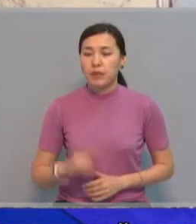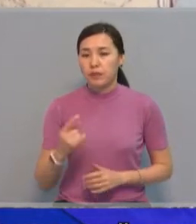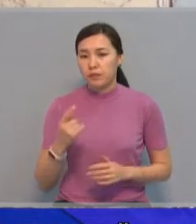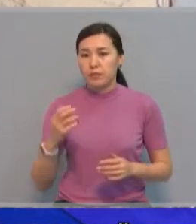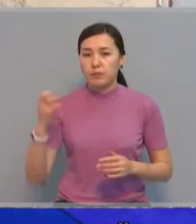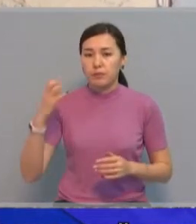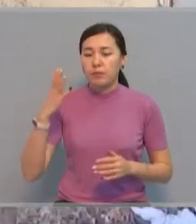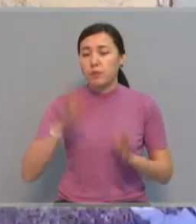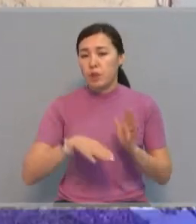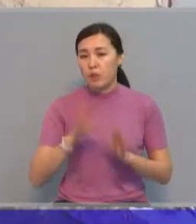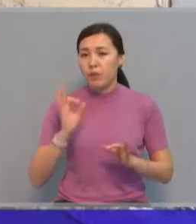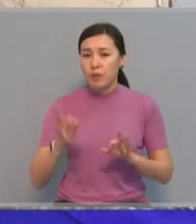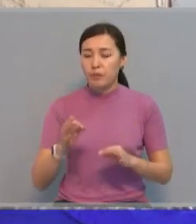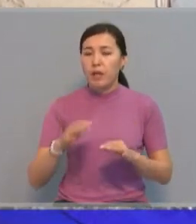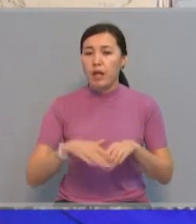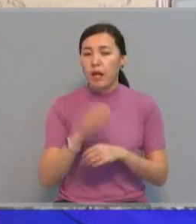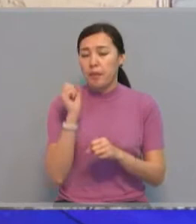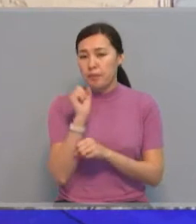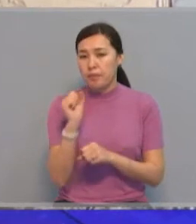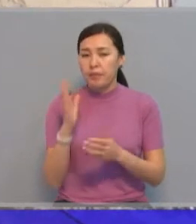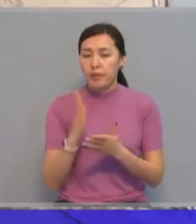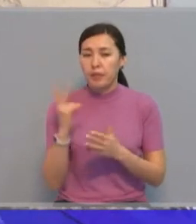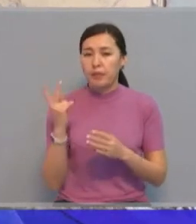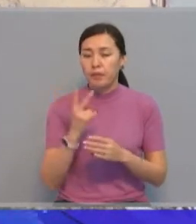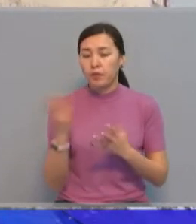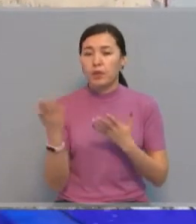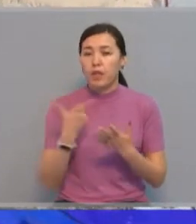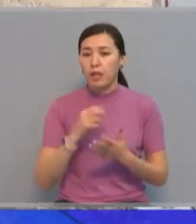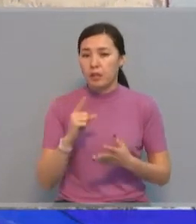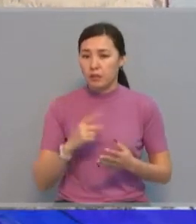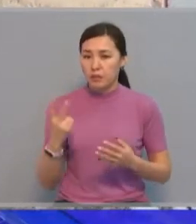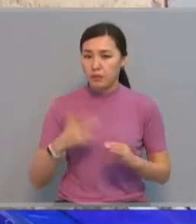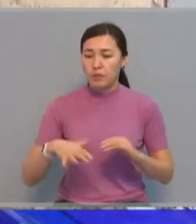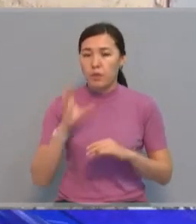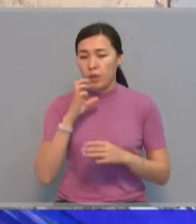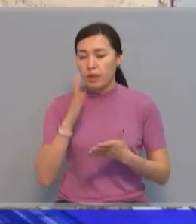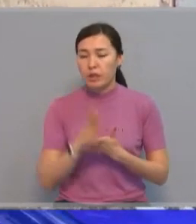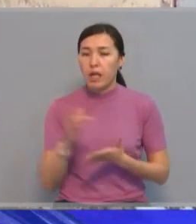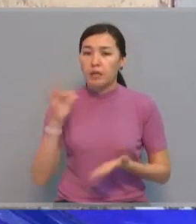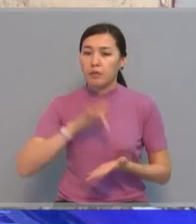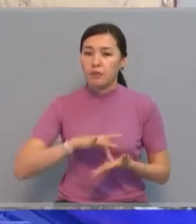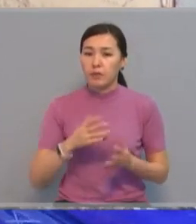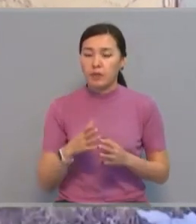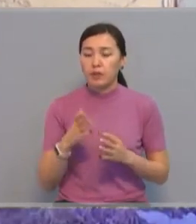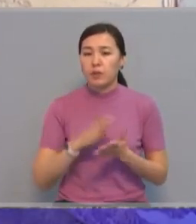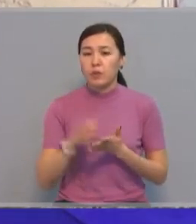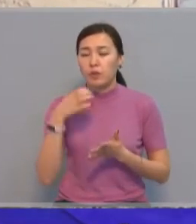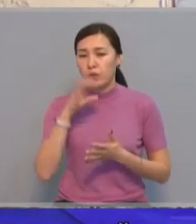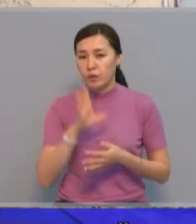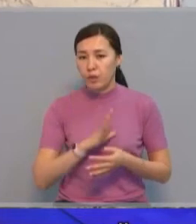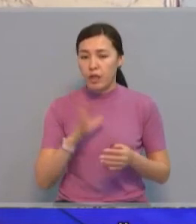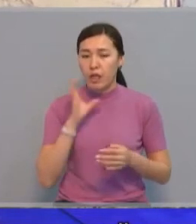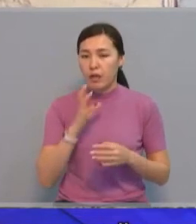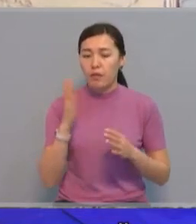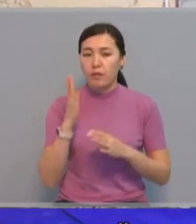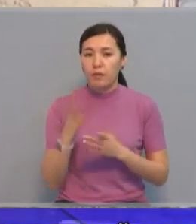Во-первых, свет неплохой, световые столбики обновляются. Во-вторых, вот и пришел газ. Третье, вода идет из города. Пили чистую воду, сказали, что